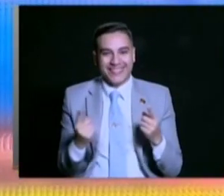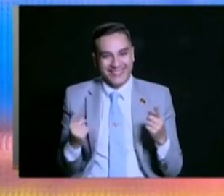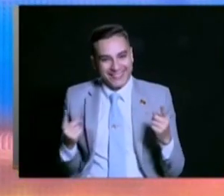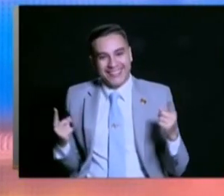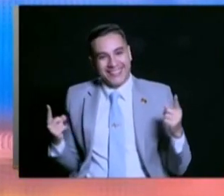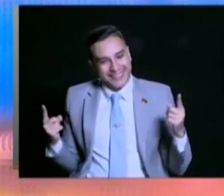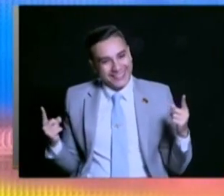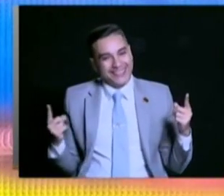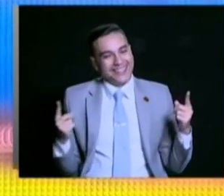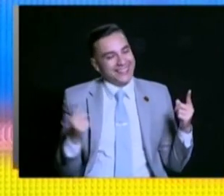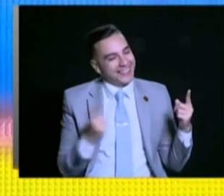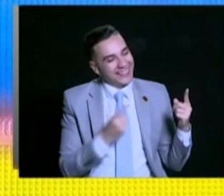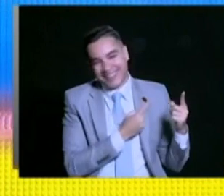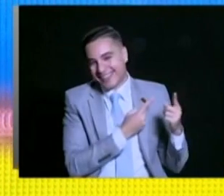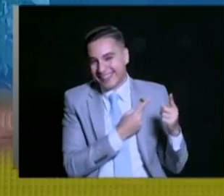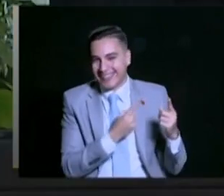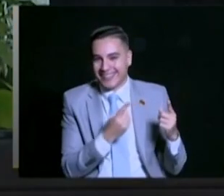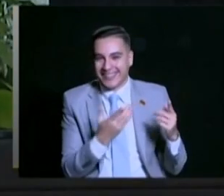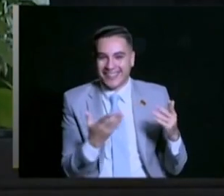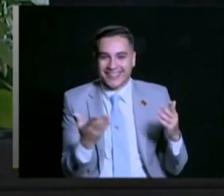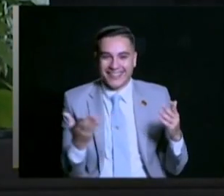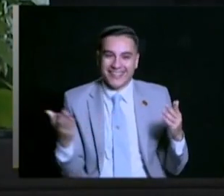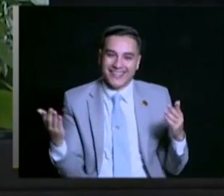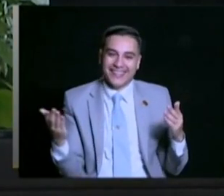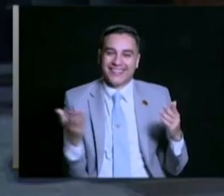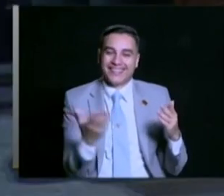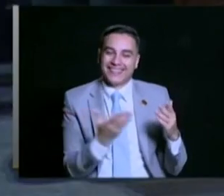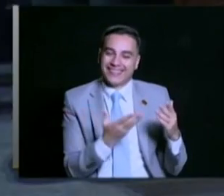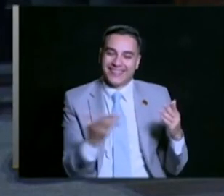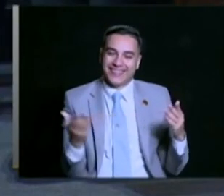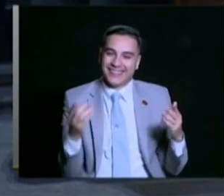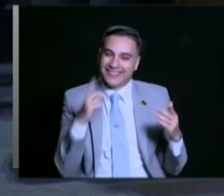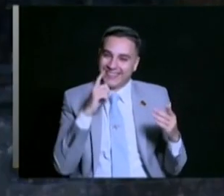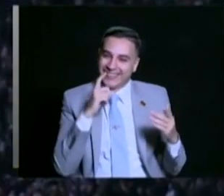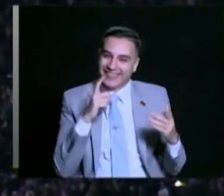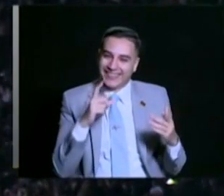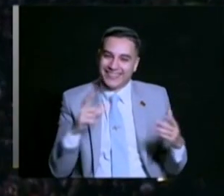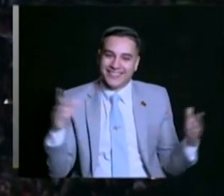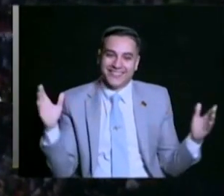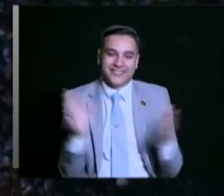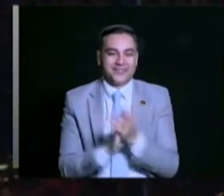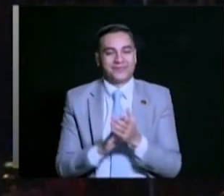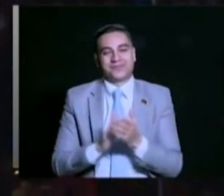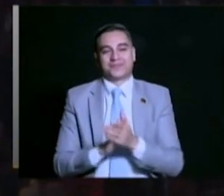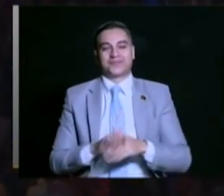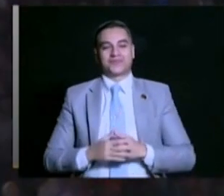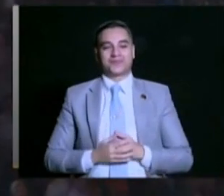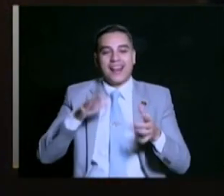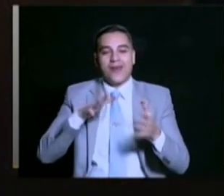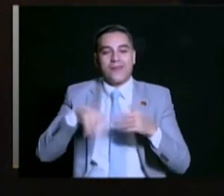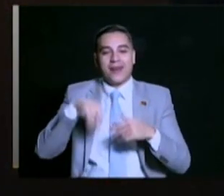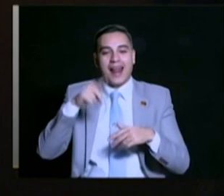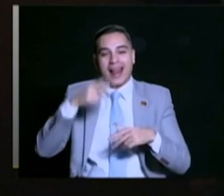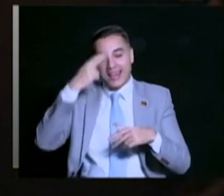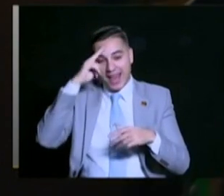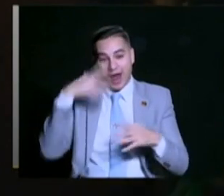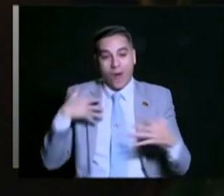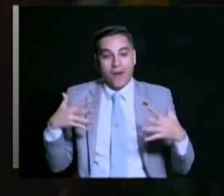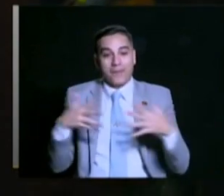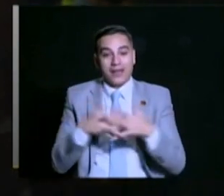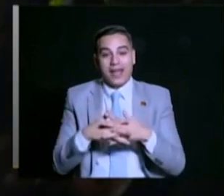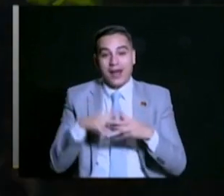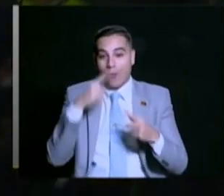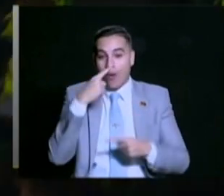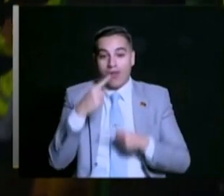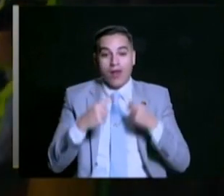بننقل الروح احنا هنا بنغني فاحنا هنا بننقل للروح مش طالعين ان احنا مثلا لمجرد غرض معين لا